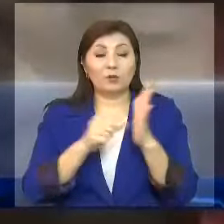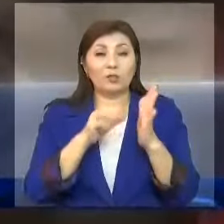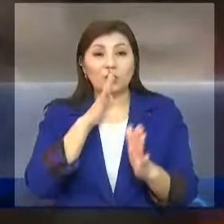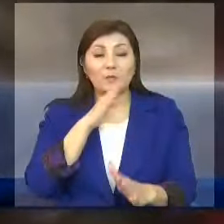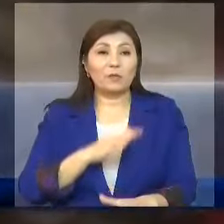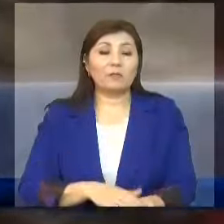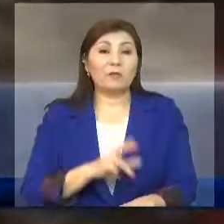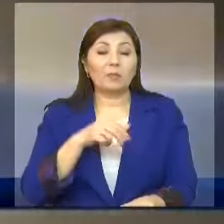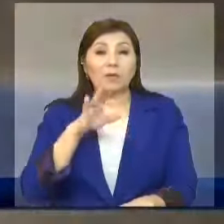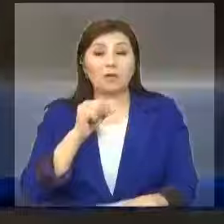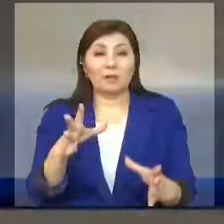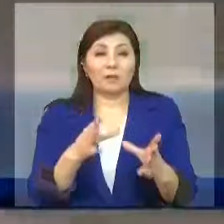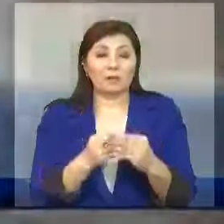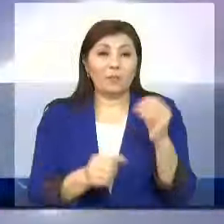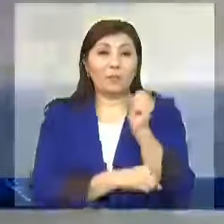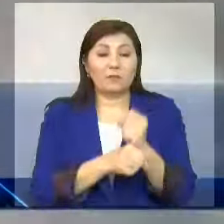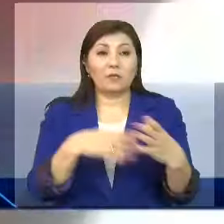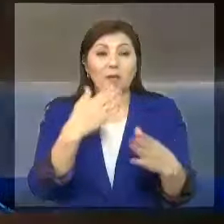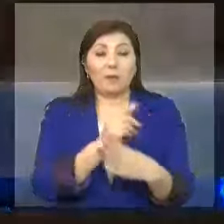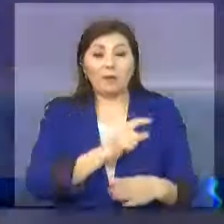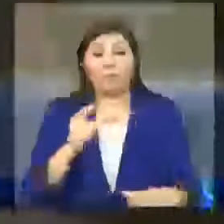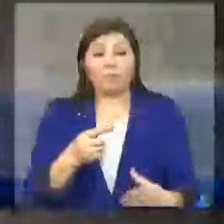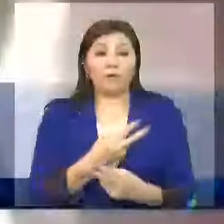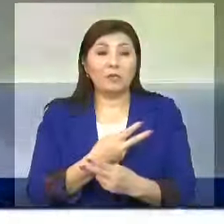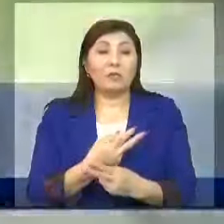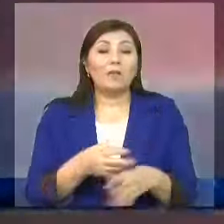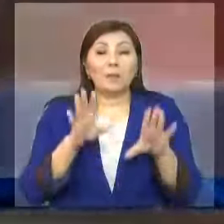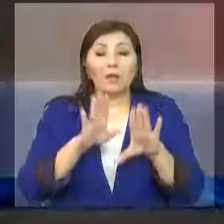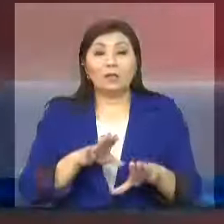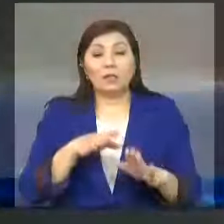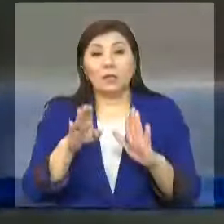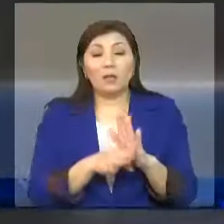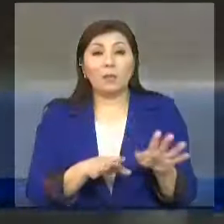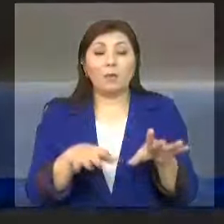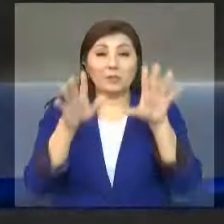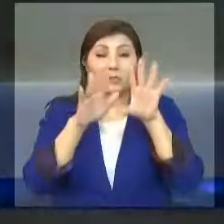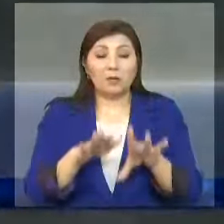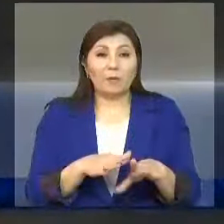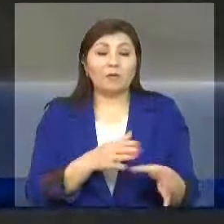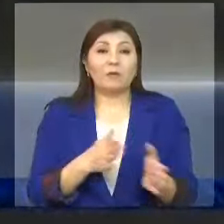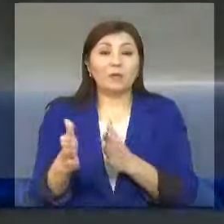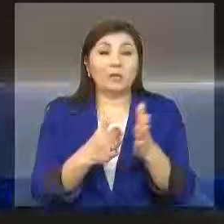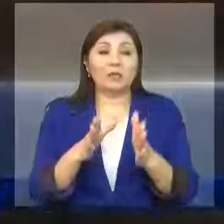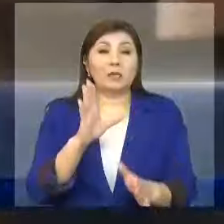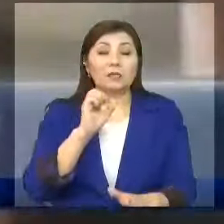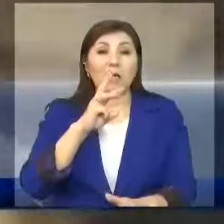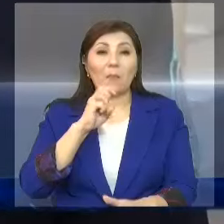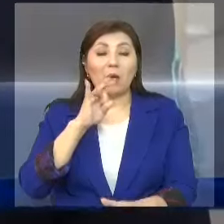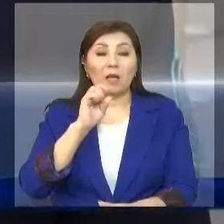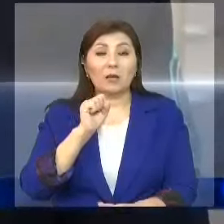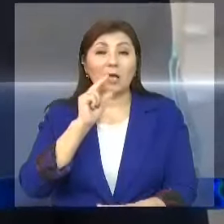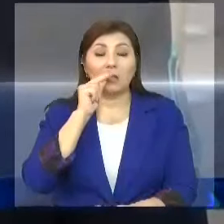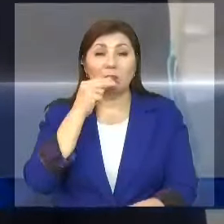лет. Бекжан вместе со своим напарником помогал людям, оказавшимся в снежных заносах на дороге международного значения Самара-Шымкент.